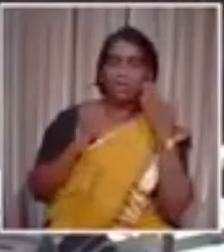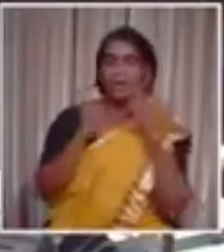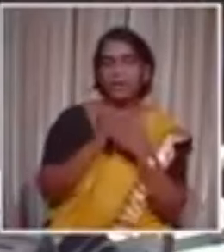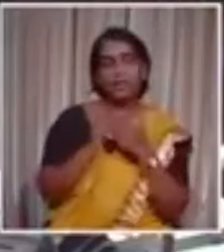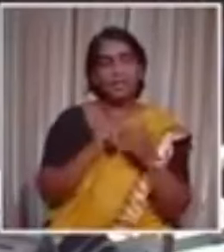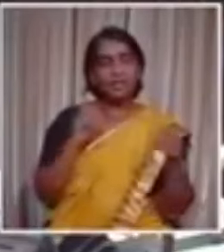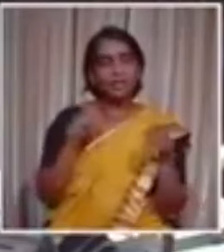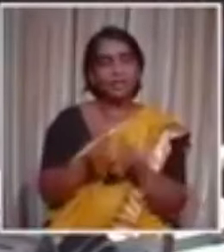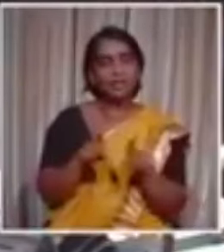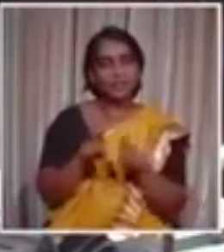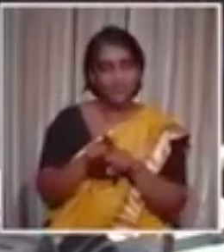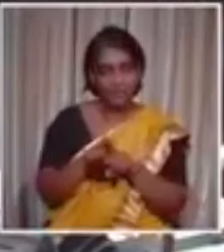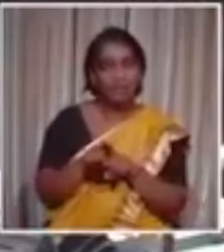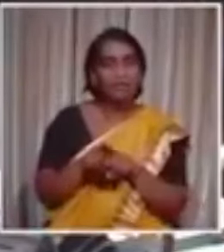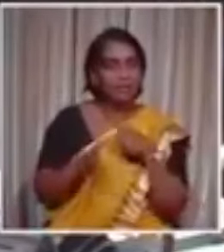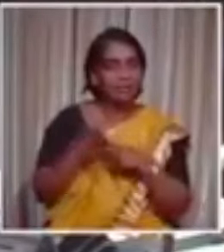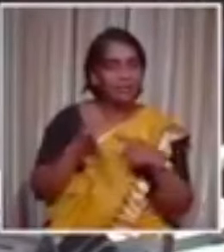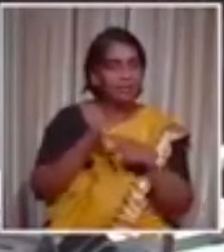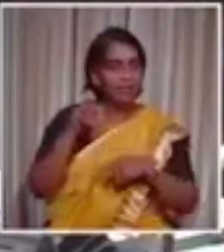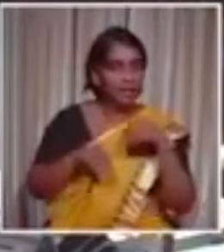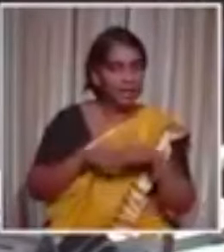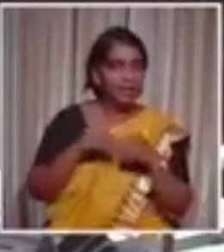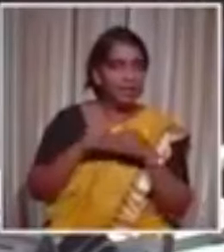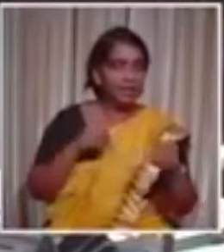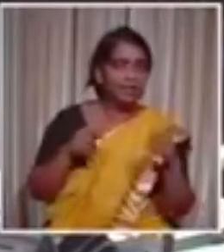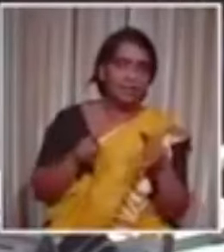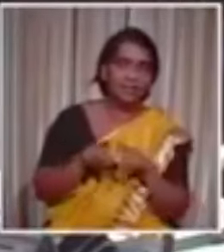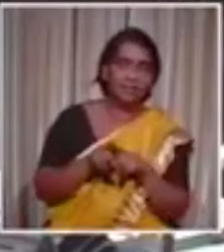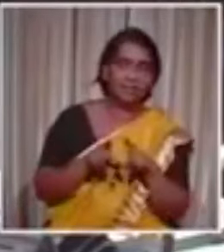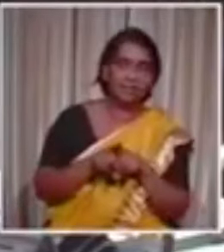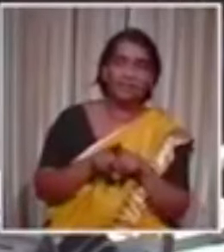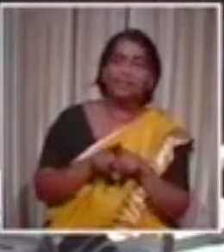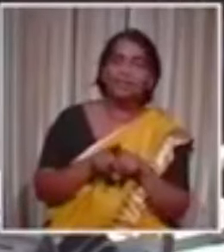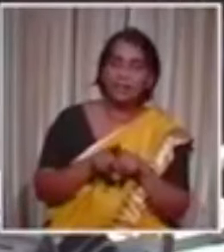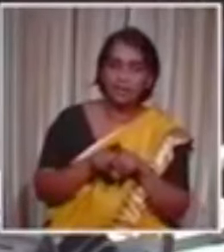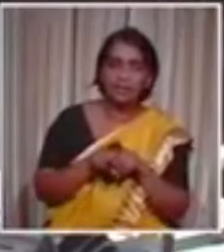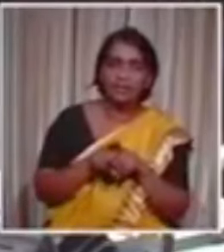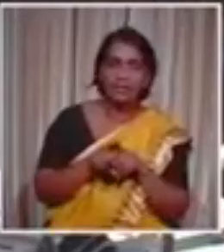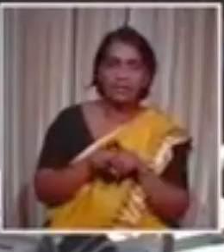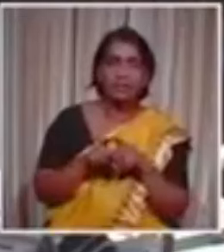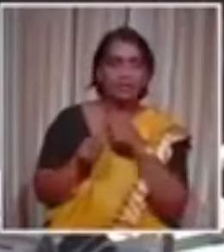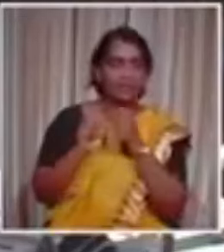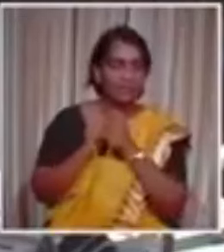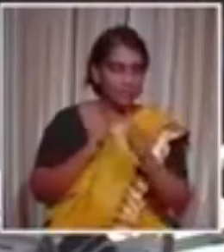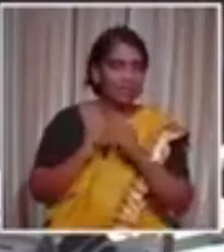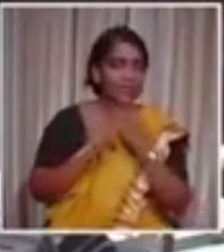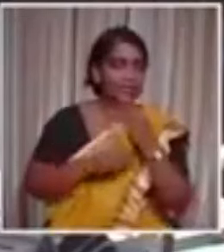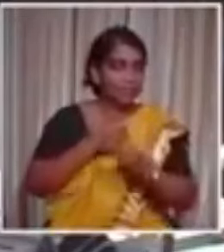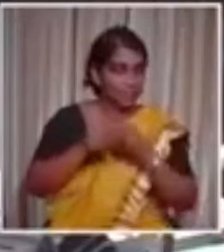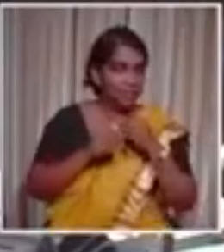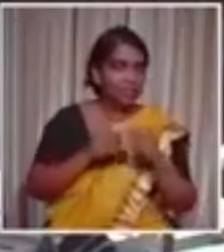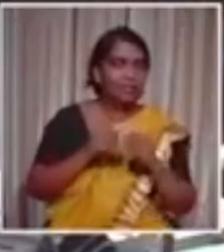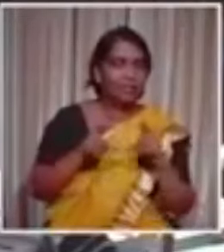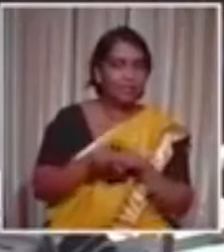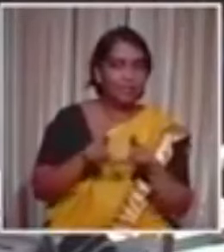nama. Merate janata awa deshapan via par wanja velanda pola naya gan nak kata virudh nauni ne via pruti walta virudh nuna. Wanja